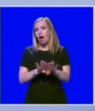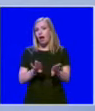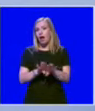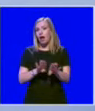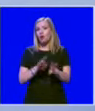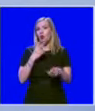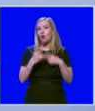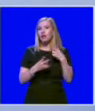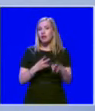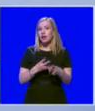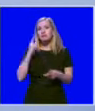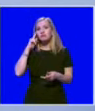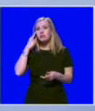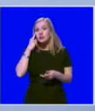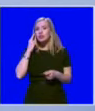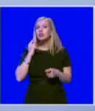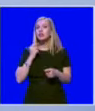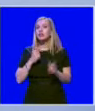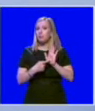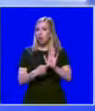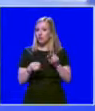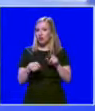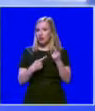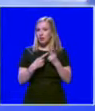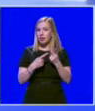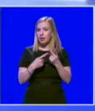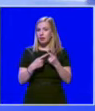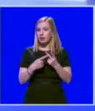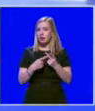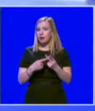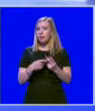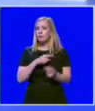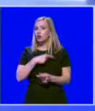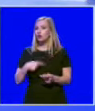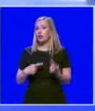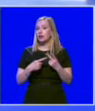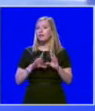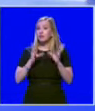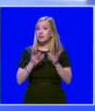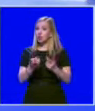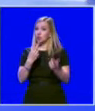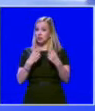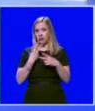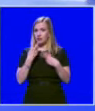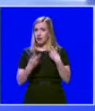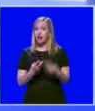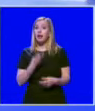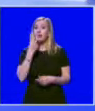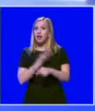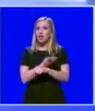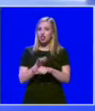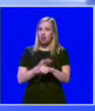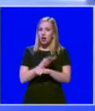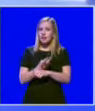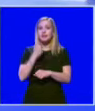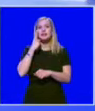Както видяхте, мисля, че се излъчваше по телевизията, по вашата телевизия по заседанието. По БНТ, всички зрители на БНТ видяха ситуация. Три